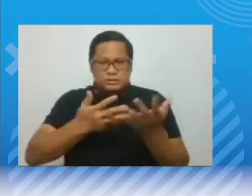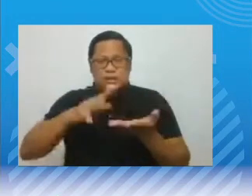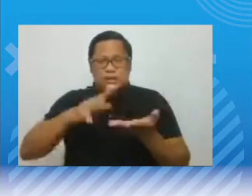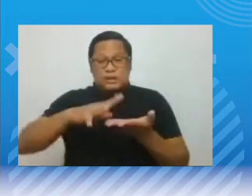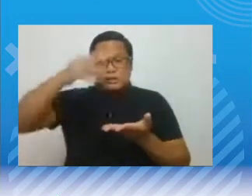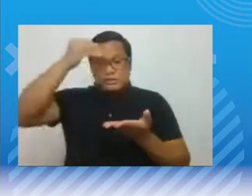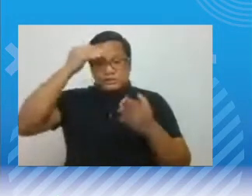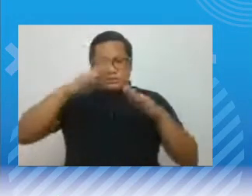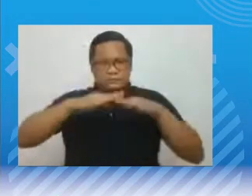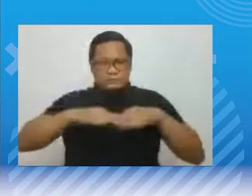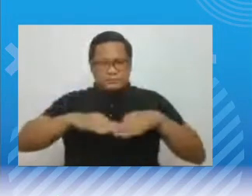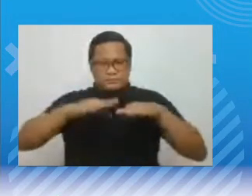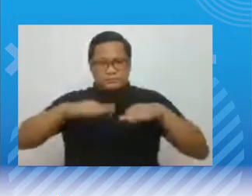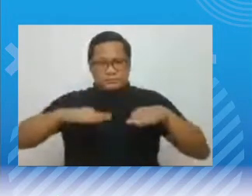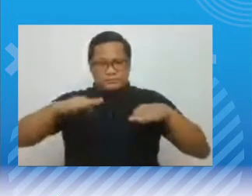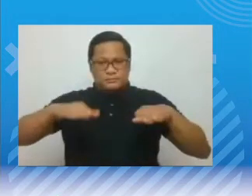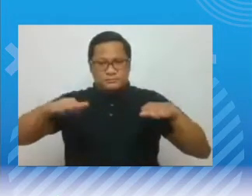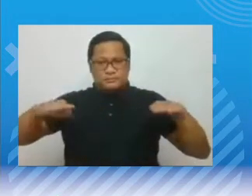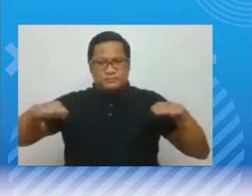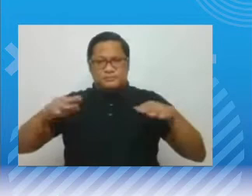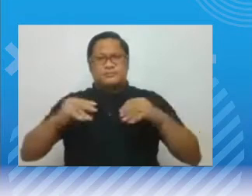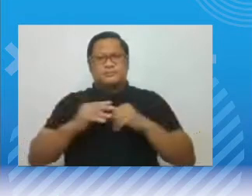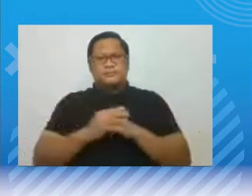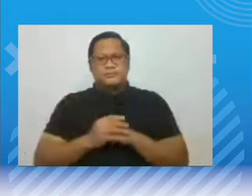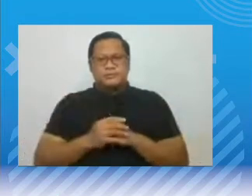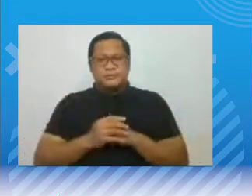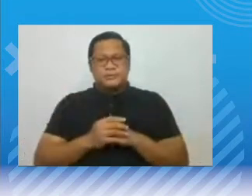At natutunan po natin kung paano po natin sila